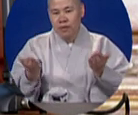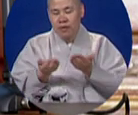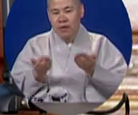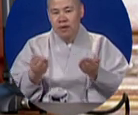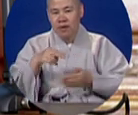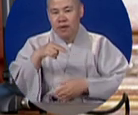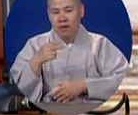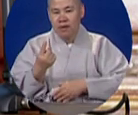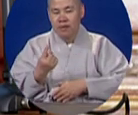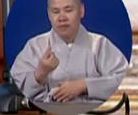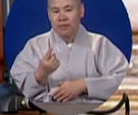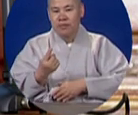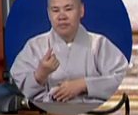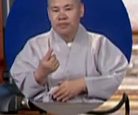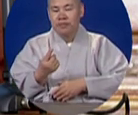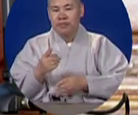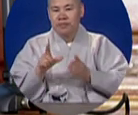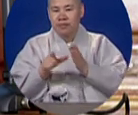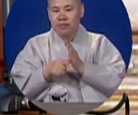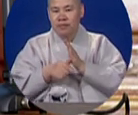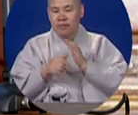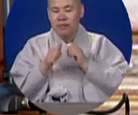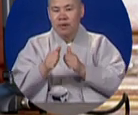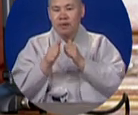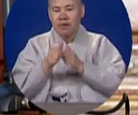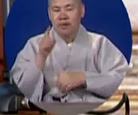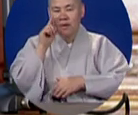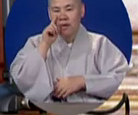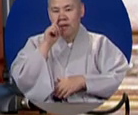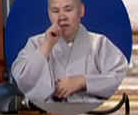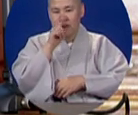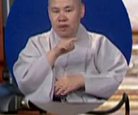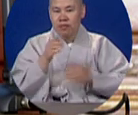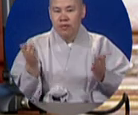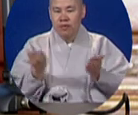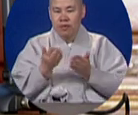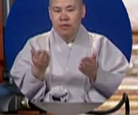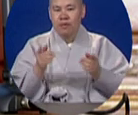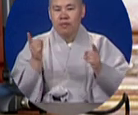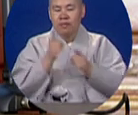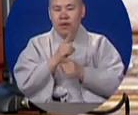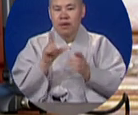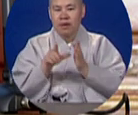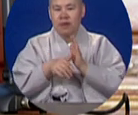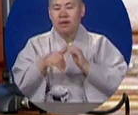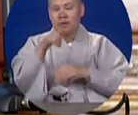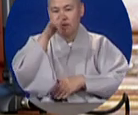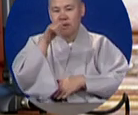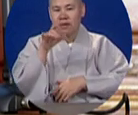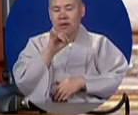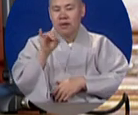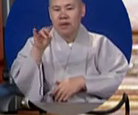이게 경우에 따라서는 나쁜 일로 바뀌어서 이루어지는 수가 있어요 이게 이숙이에요